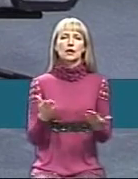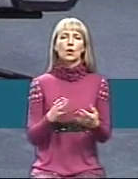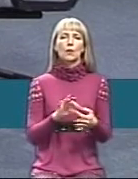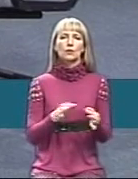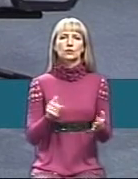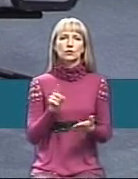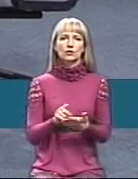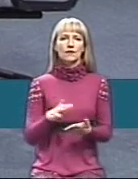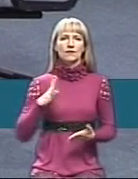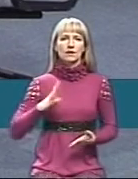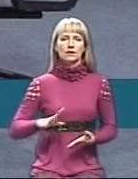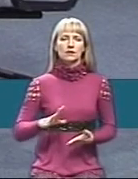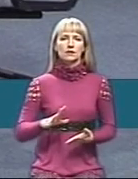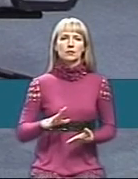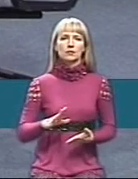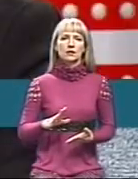процедуру мала б витримати,